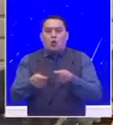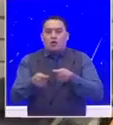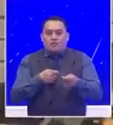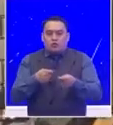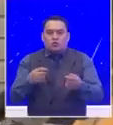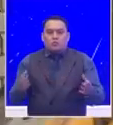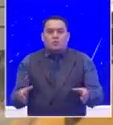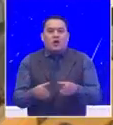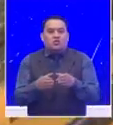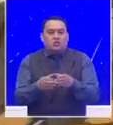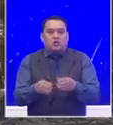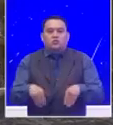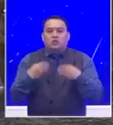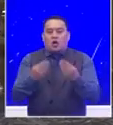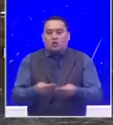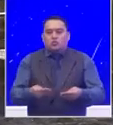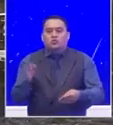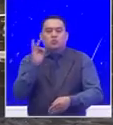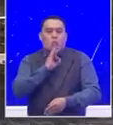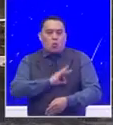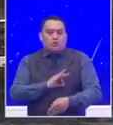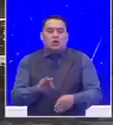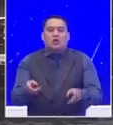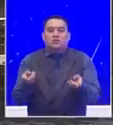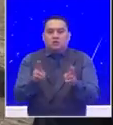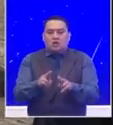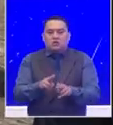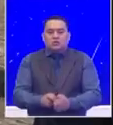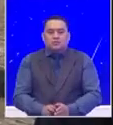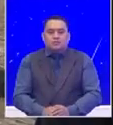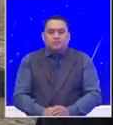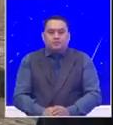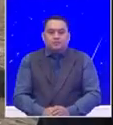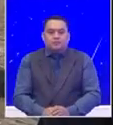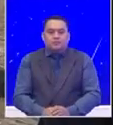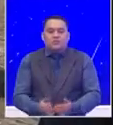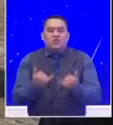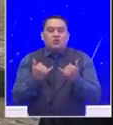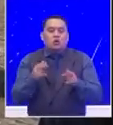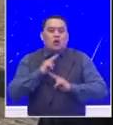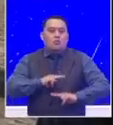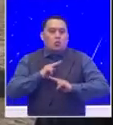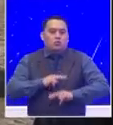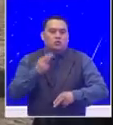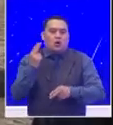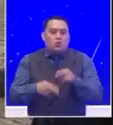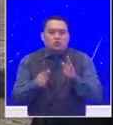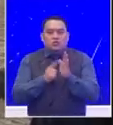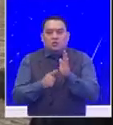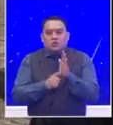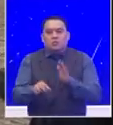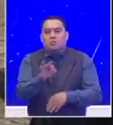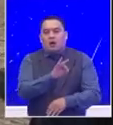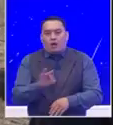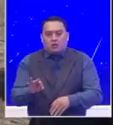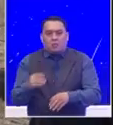и подрядчиков, до сдачи объекта в эксплуатацию осталось немного. На сегодняшний день работа выполнена на 70% от проекта,